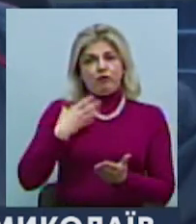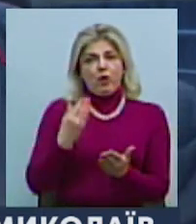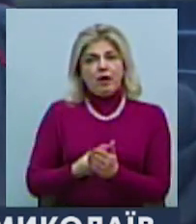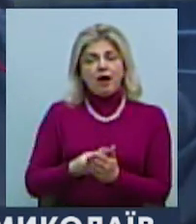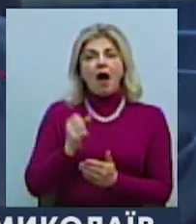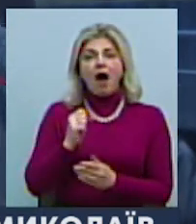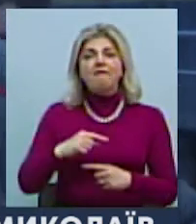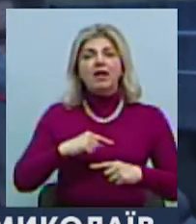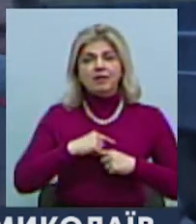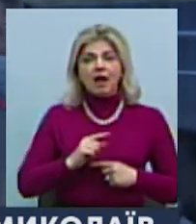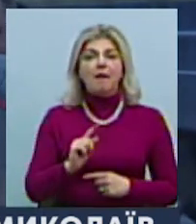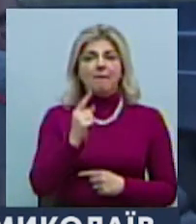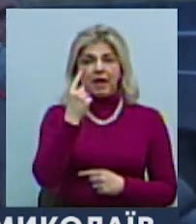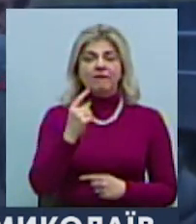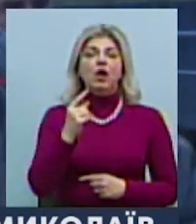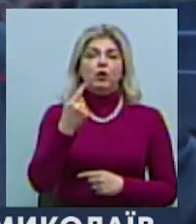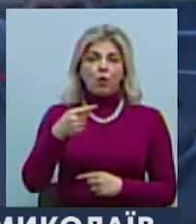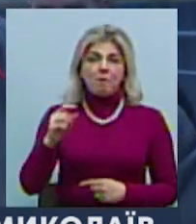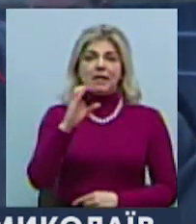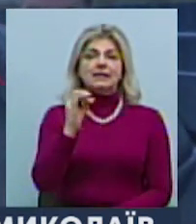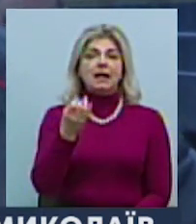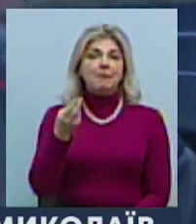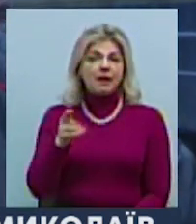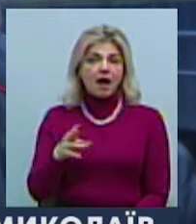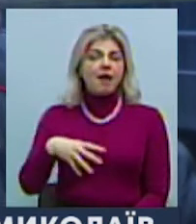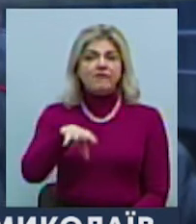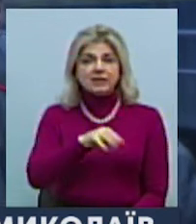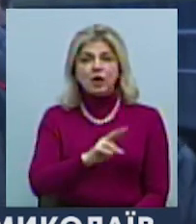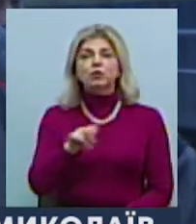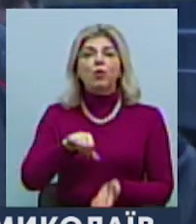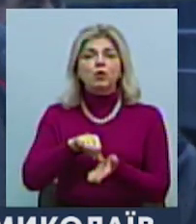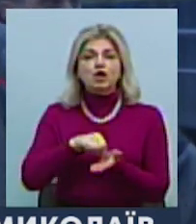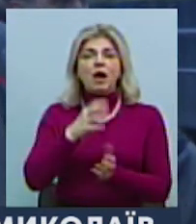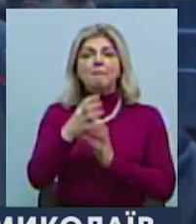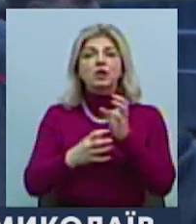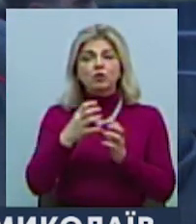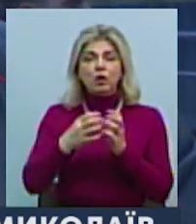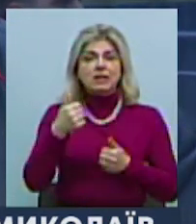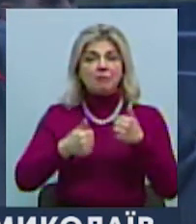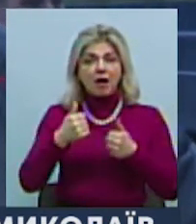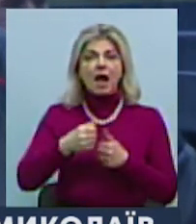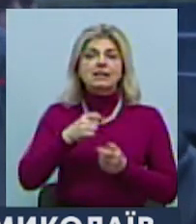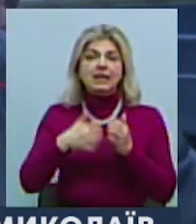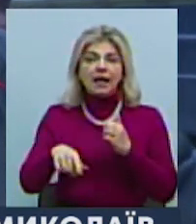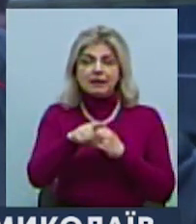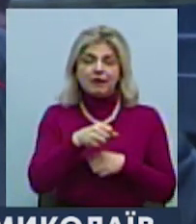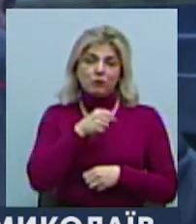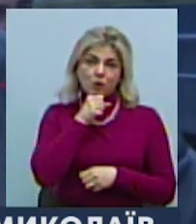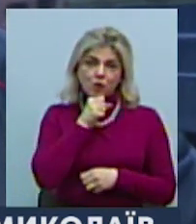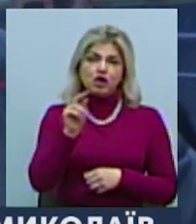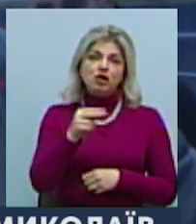був перший номер Сербії. Це все бійці, котрі виступають на міжнародних змаганнях серед дорослих, на чемпіонатах Європи,